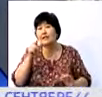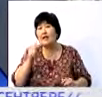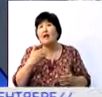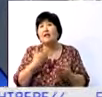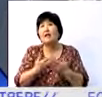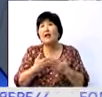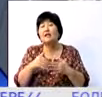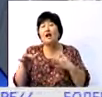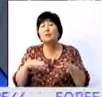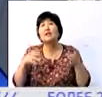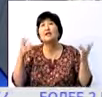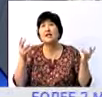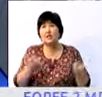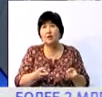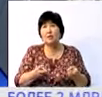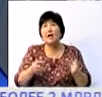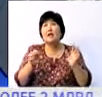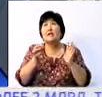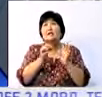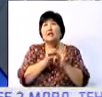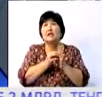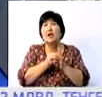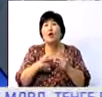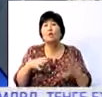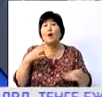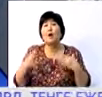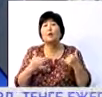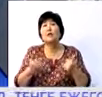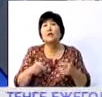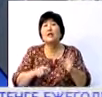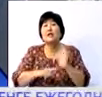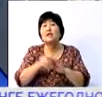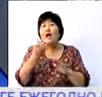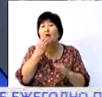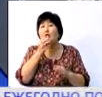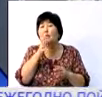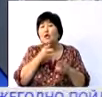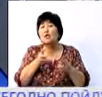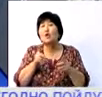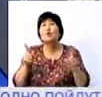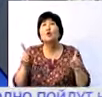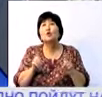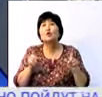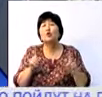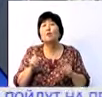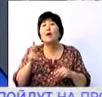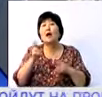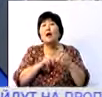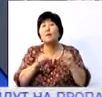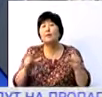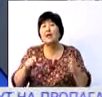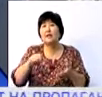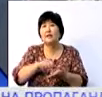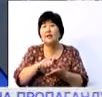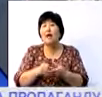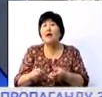Данное мероприятие необходимо в целях подготовки к предстоящему отопительному сезону, чтобы предприятием, персоналом